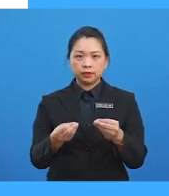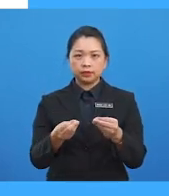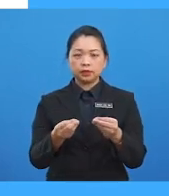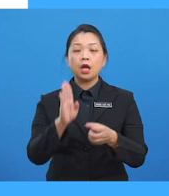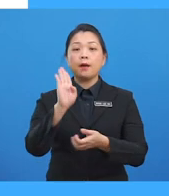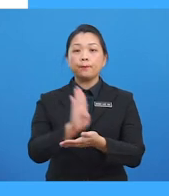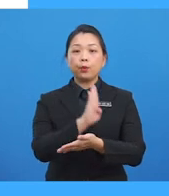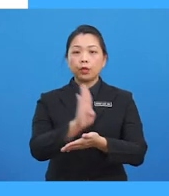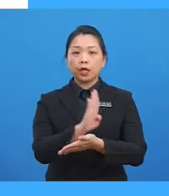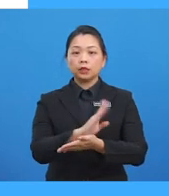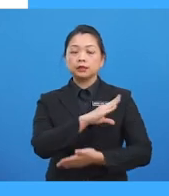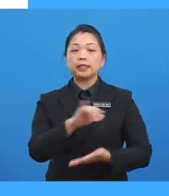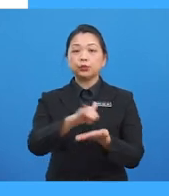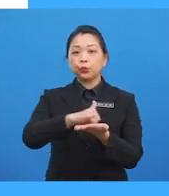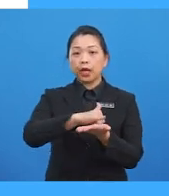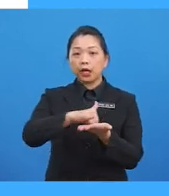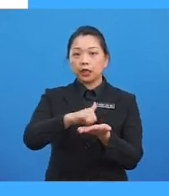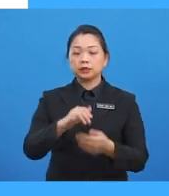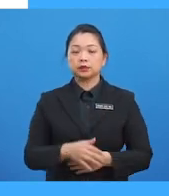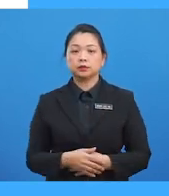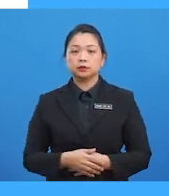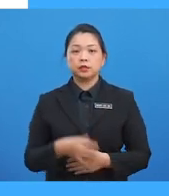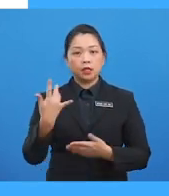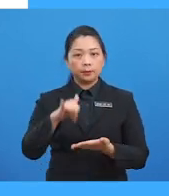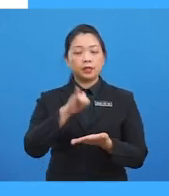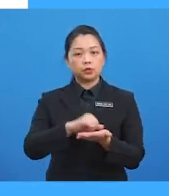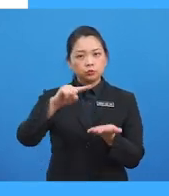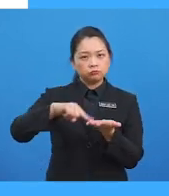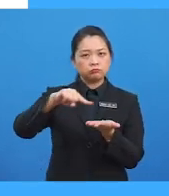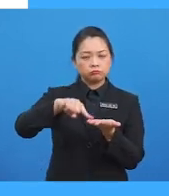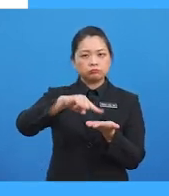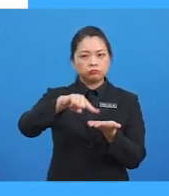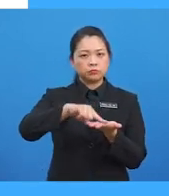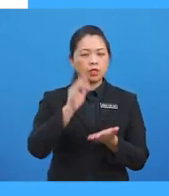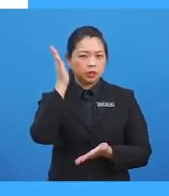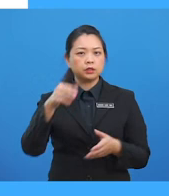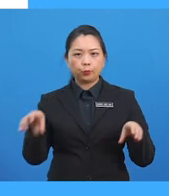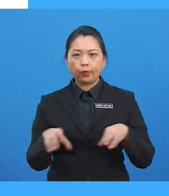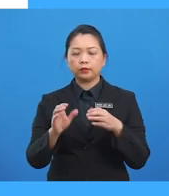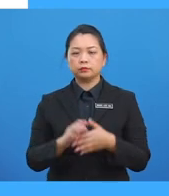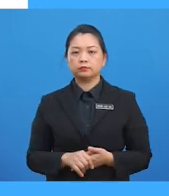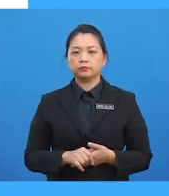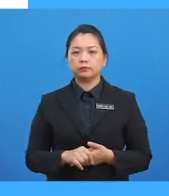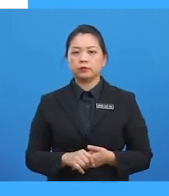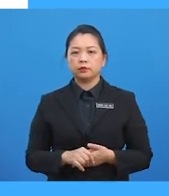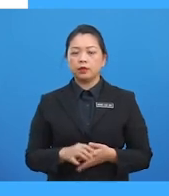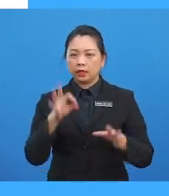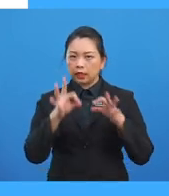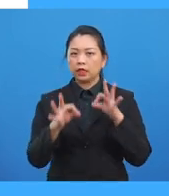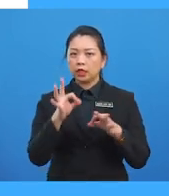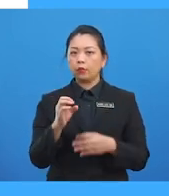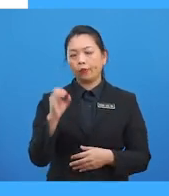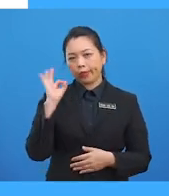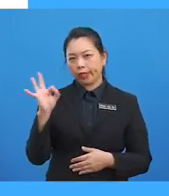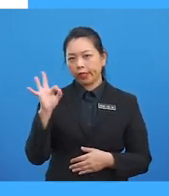beserta yuran yang ditetapkan. Kedua, pemeriksaan formaliti akan dibuat. Ketiga, sekiranya mematuhi,